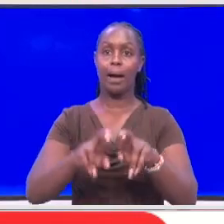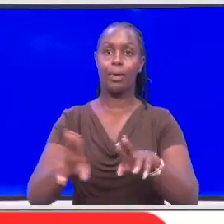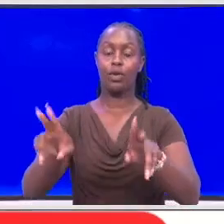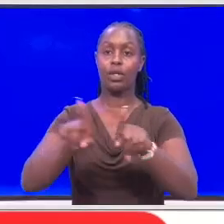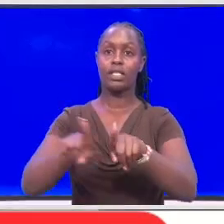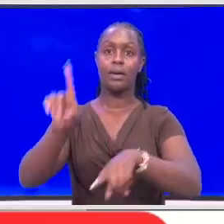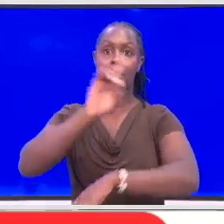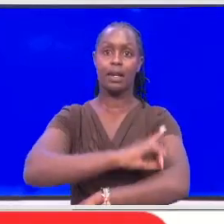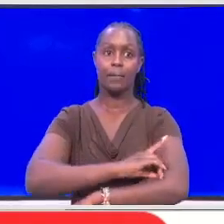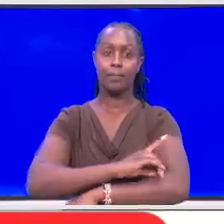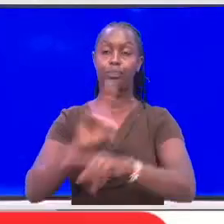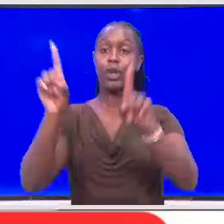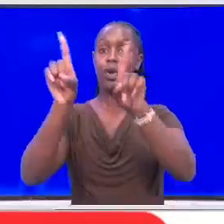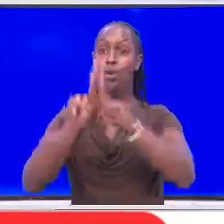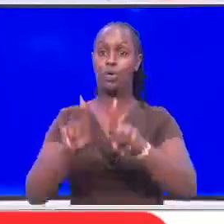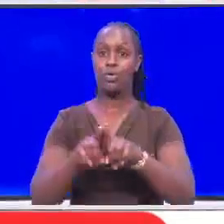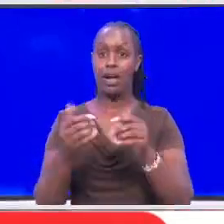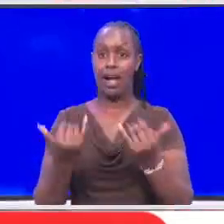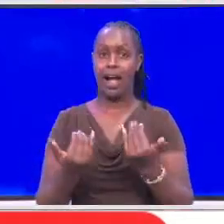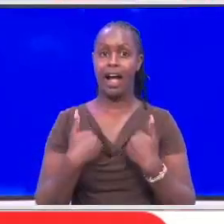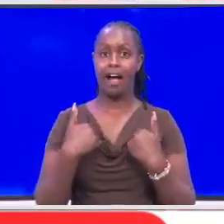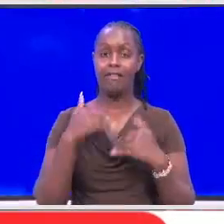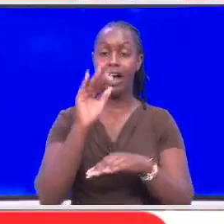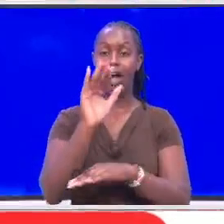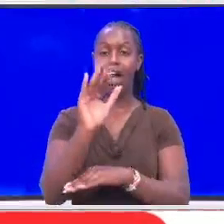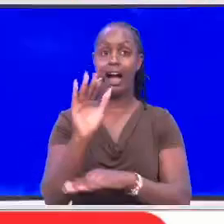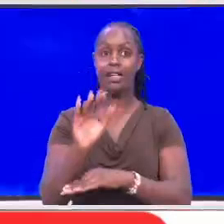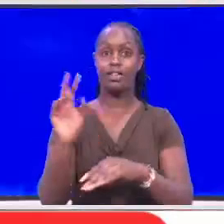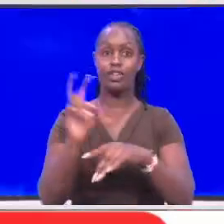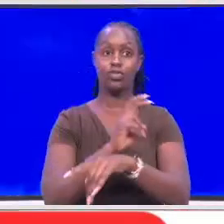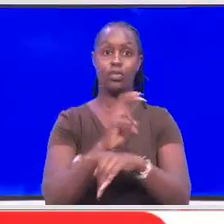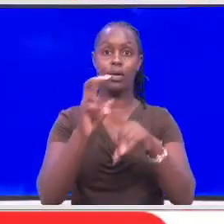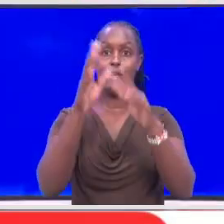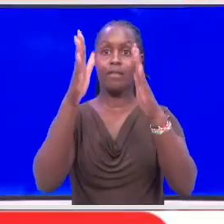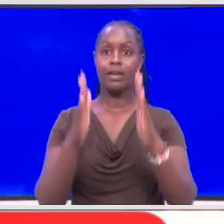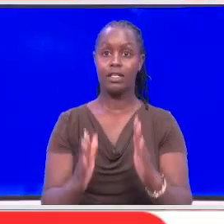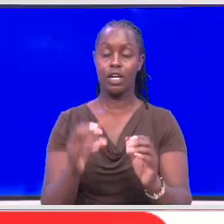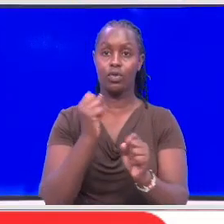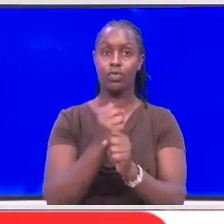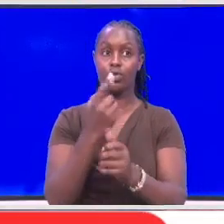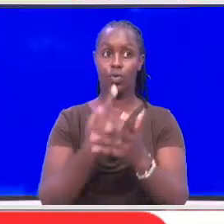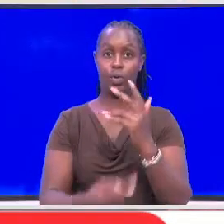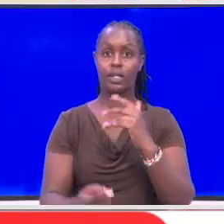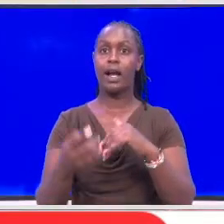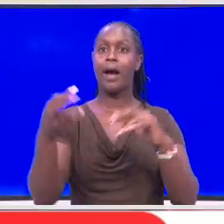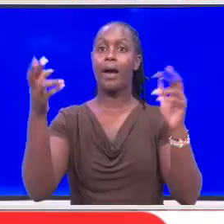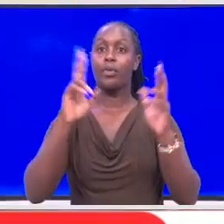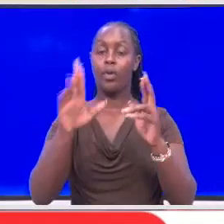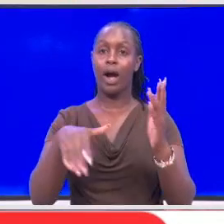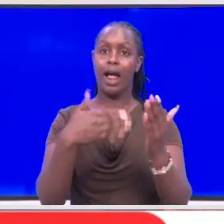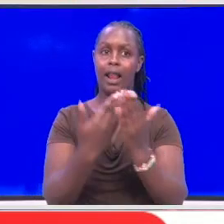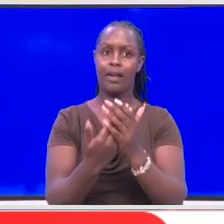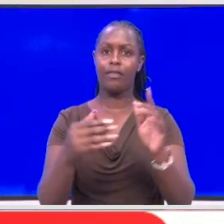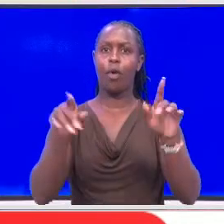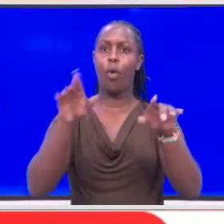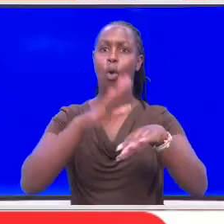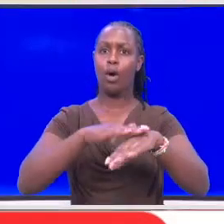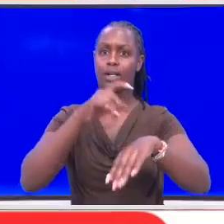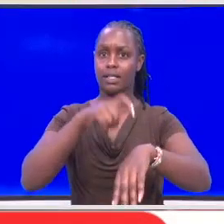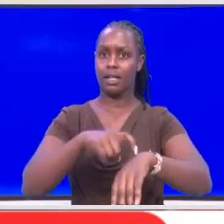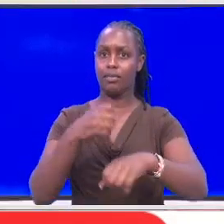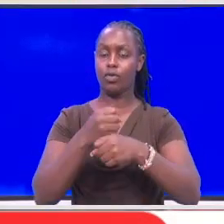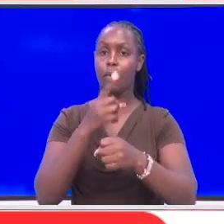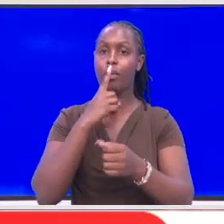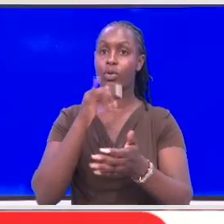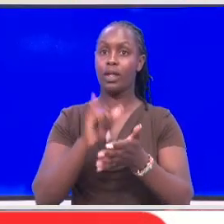Aidha, Machogu amewataka wasimamizi wa mitihani kuripoti kazini siku hiyo ya Jumatatu kwa wakati ufaao ili